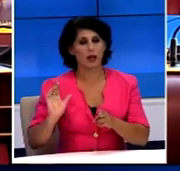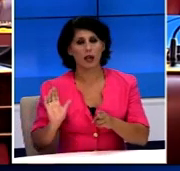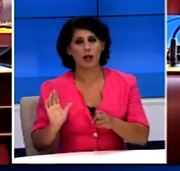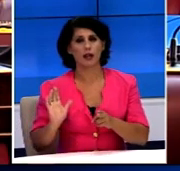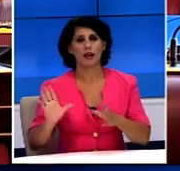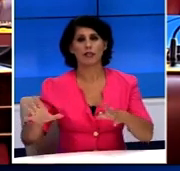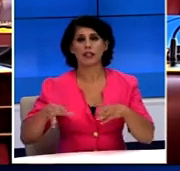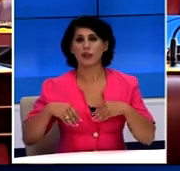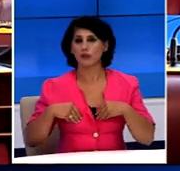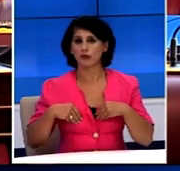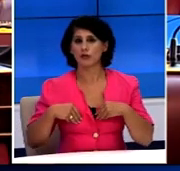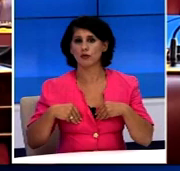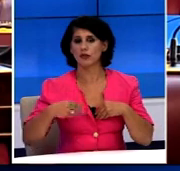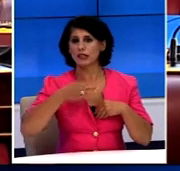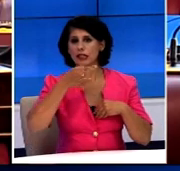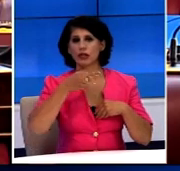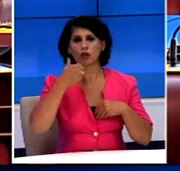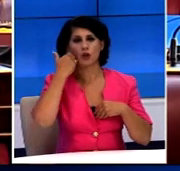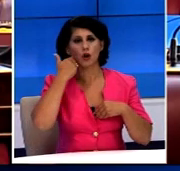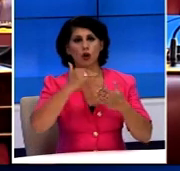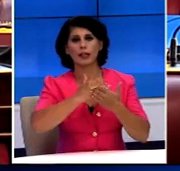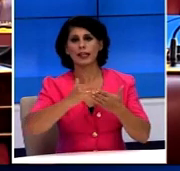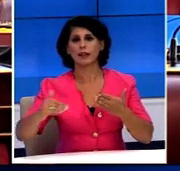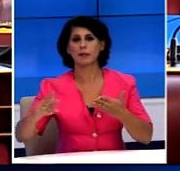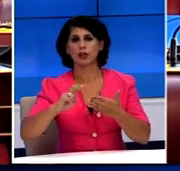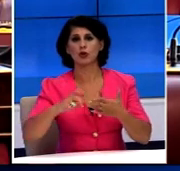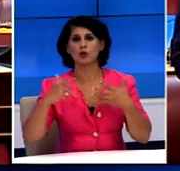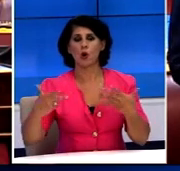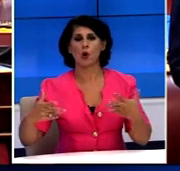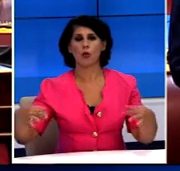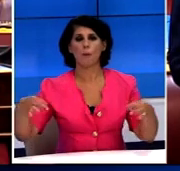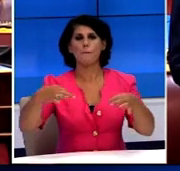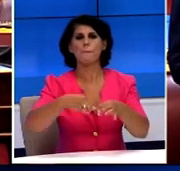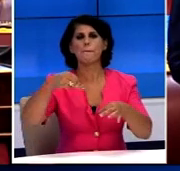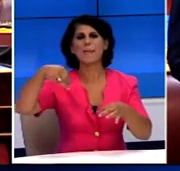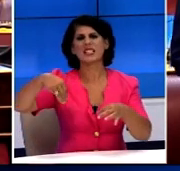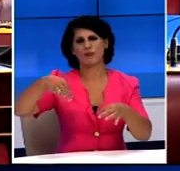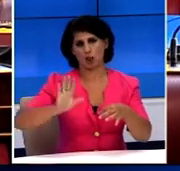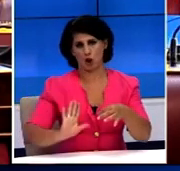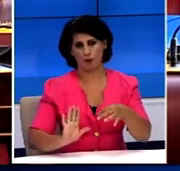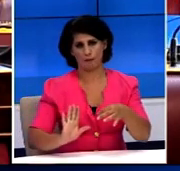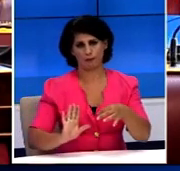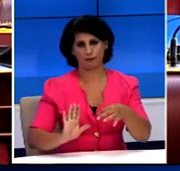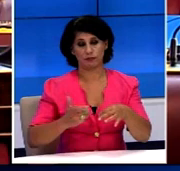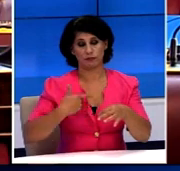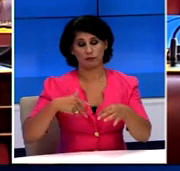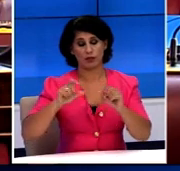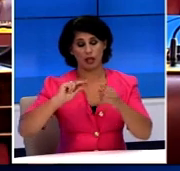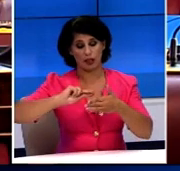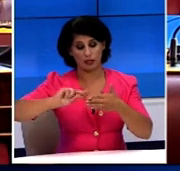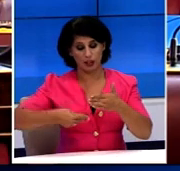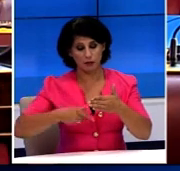θα υιοθετούσε τη ρητορική κόκκινη γραμμή της Τουρκίας για τον 28ο μεσημβρινό. Και δεν θα το υπογράφαμε